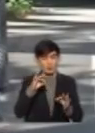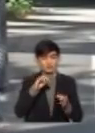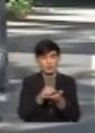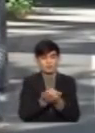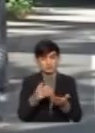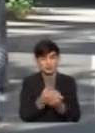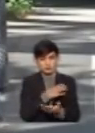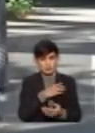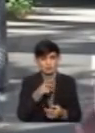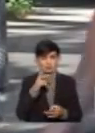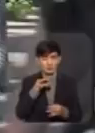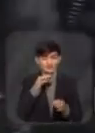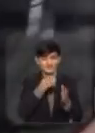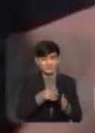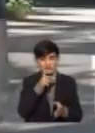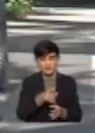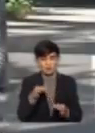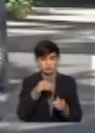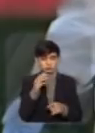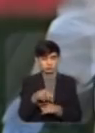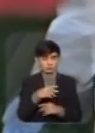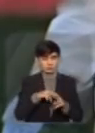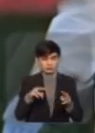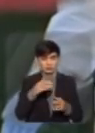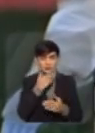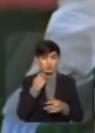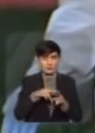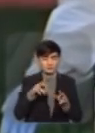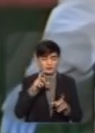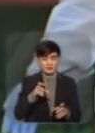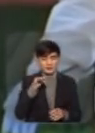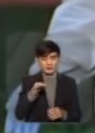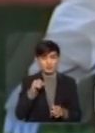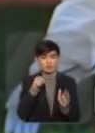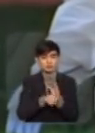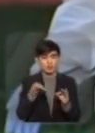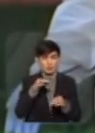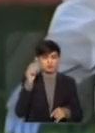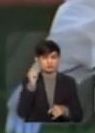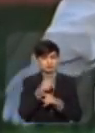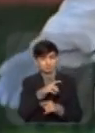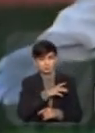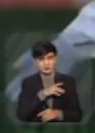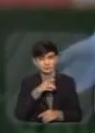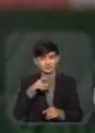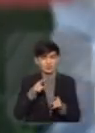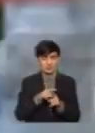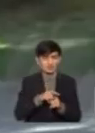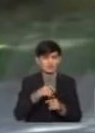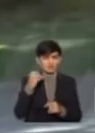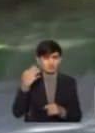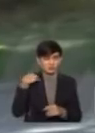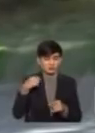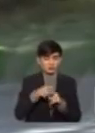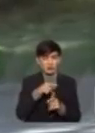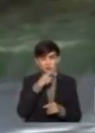еш жерде жоқ болып шықты. Арнайы қызмет кейіннен Зелимханды өлтіруге Ресей мен Шешенстан билігі тапсырыс беруі мүмкін деп болжам жасады. Бірақ